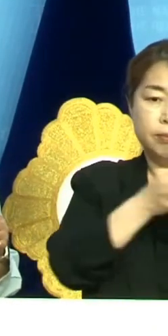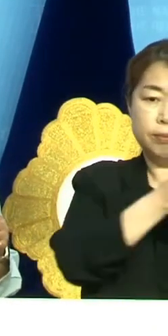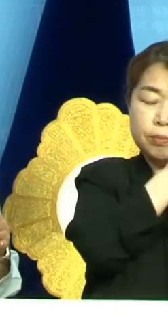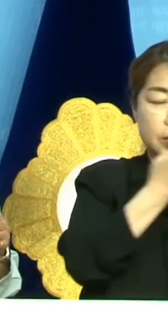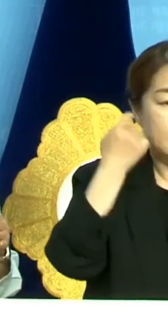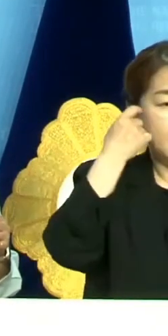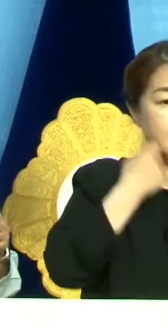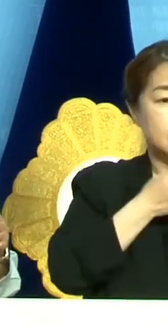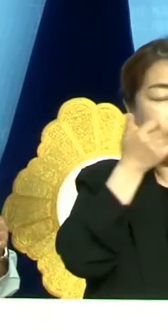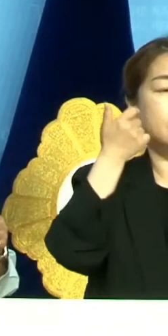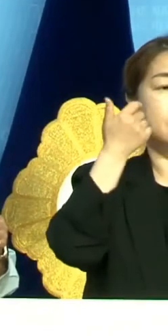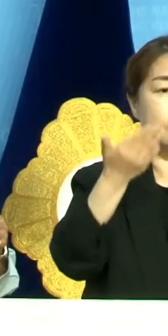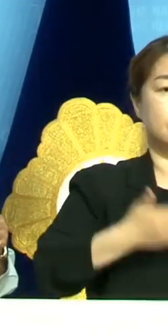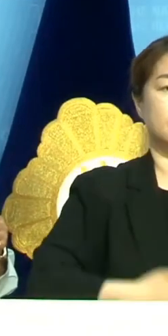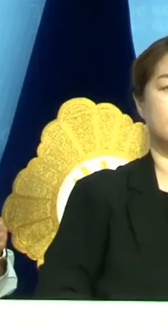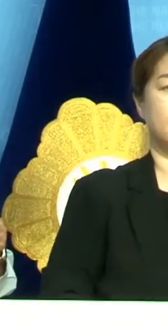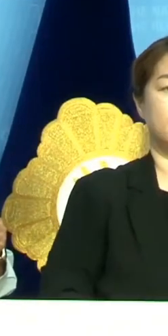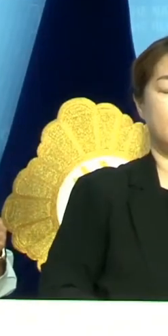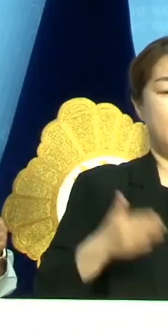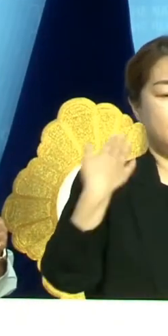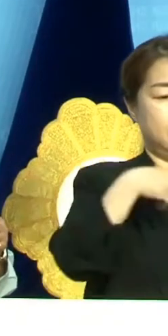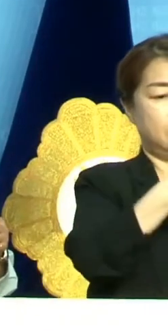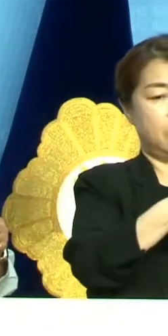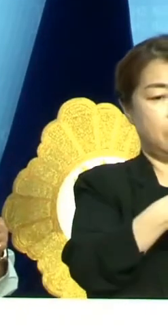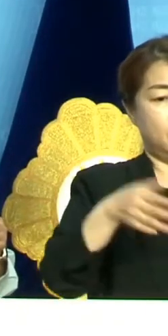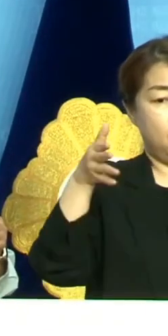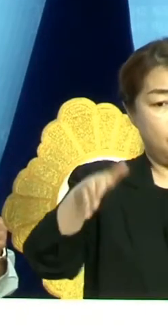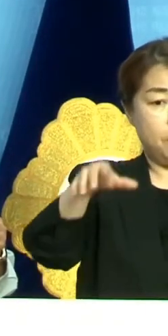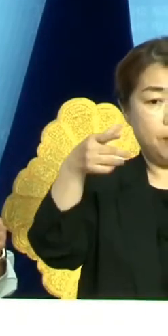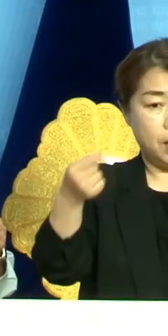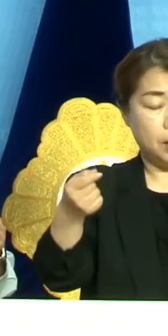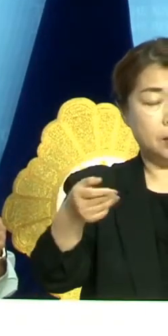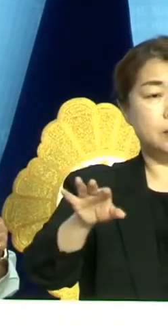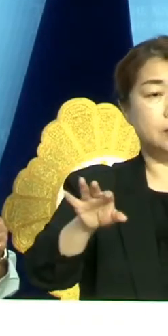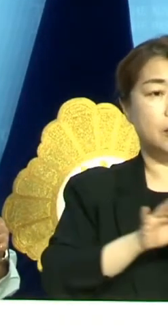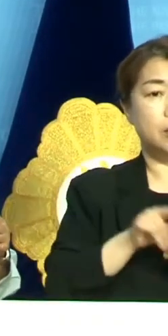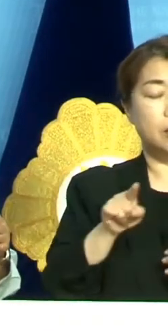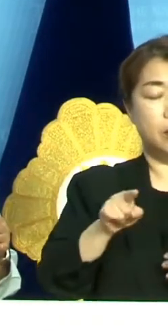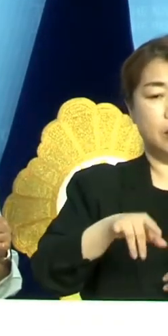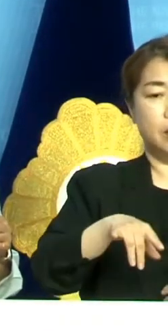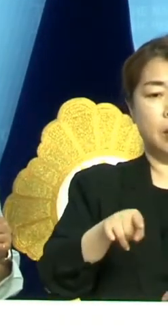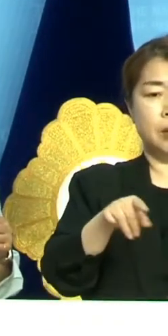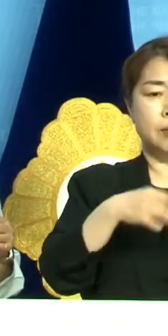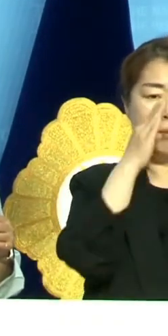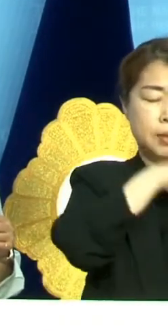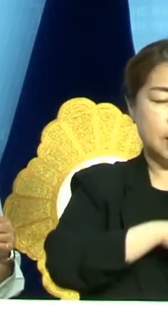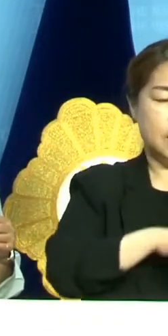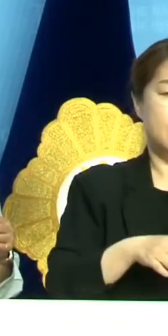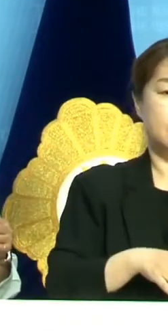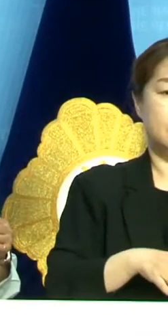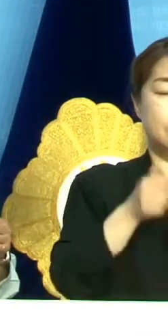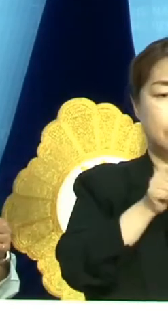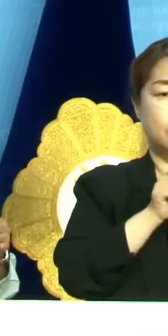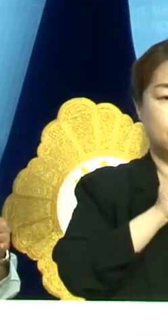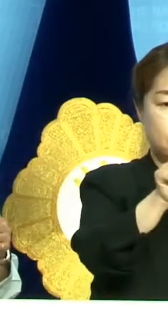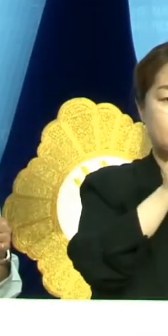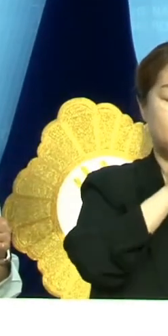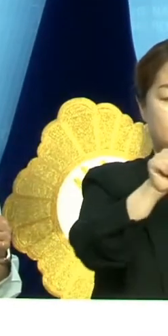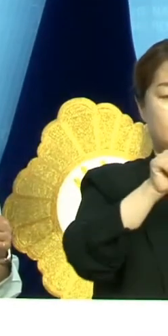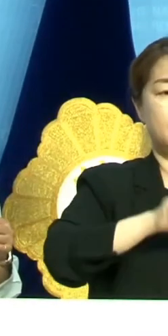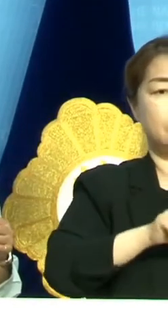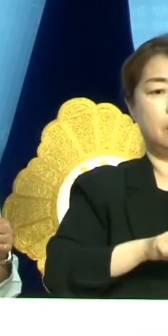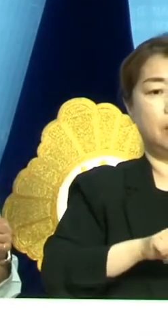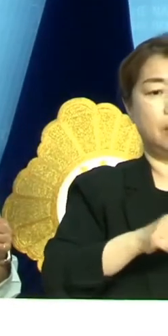싶습니다 대학의 학생들을 교육하는 학문의 전당 이라 말하고 싶다면 이런 초 치졸한 소송 취하 강요 행위를 멈추고